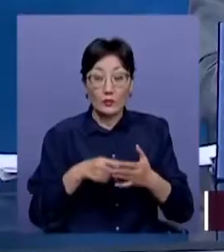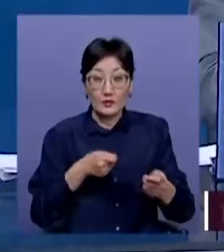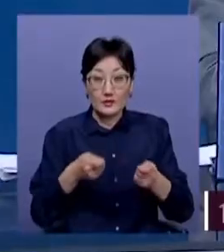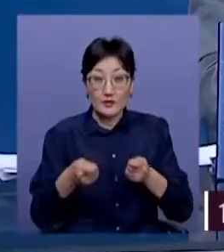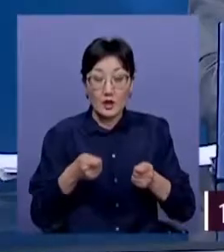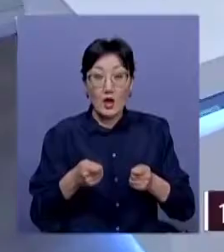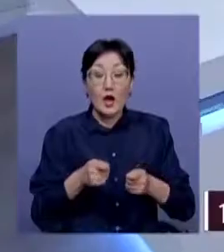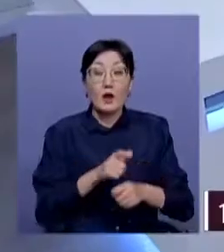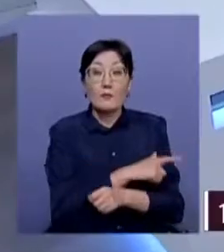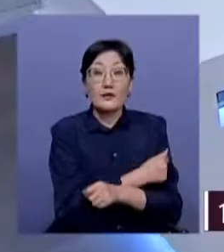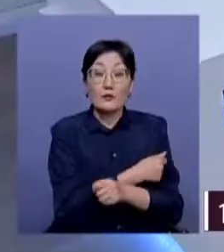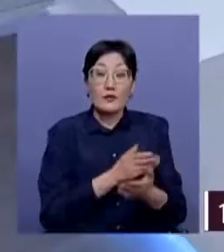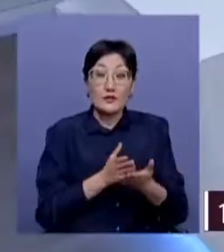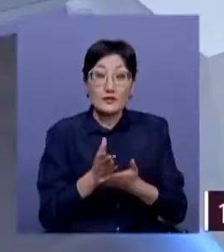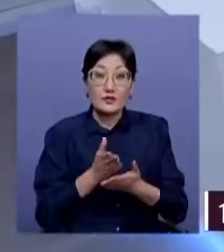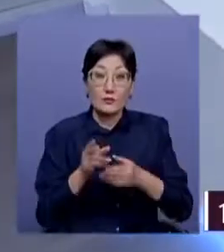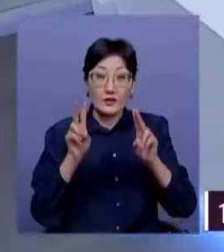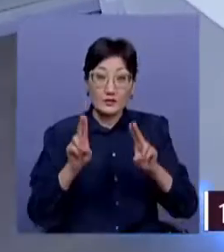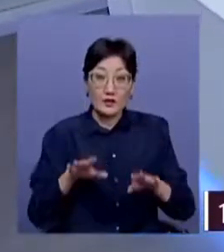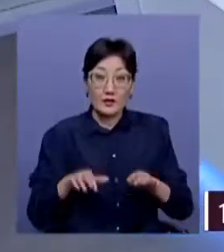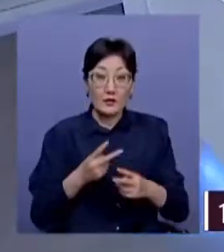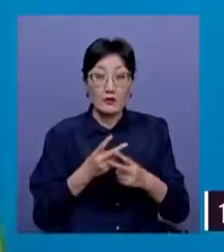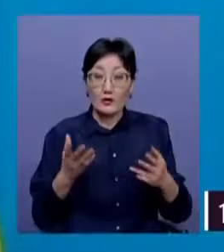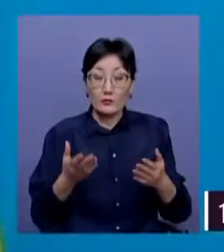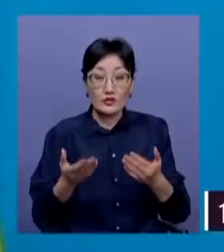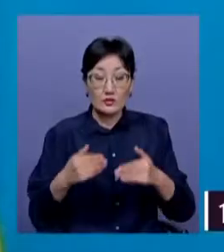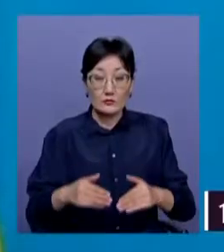басшысы санэпидқызмет талаптарына атүсті қарамауға шақырды.